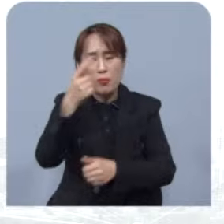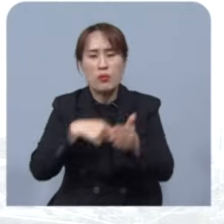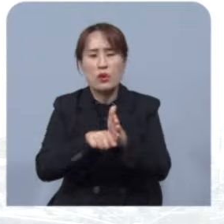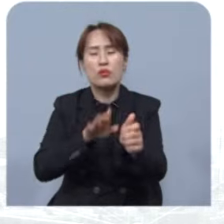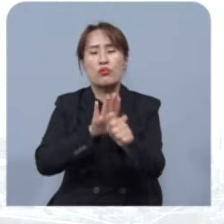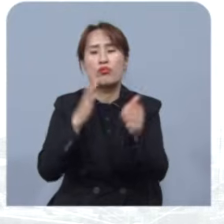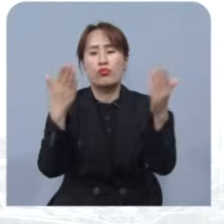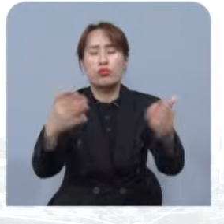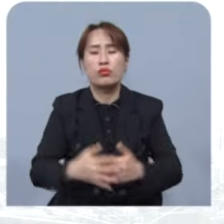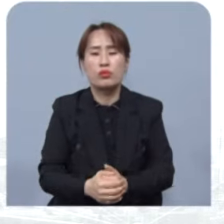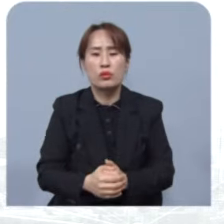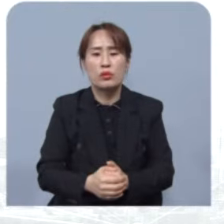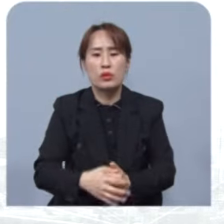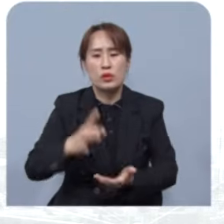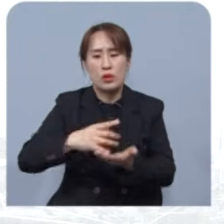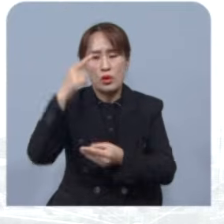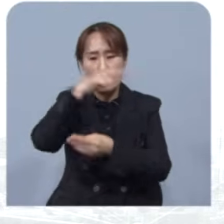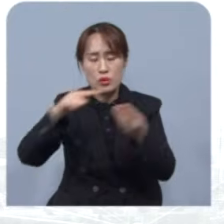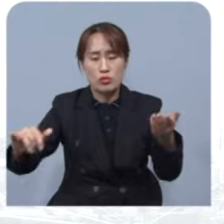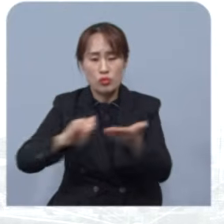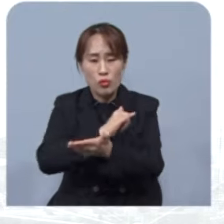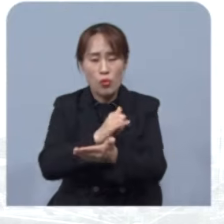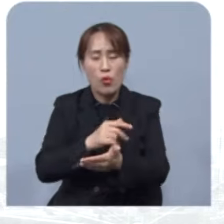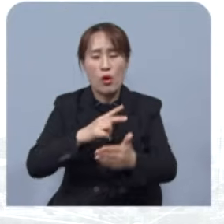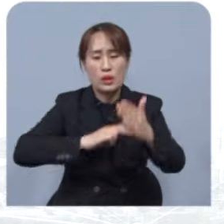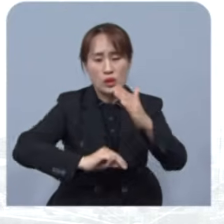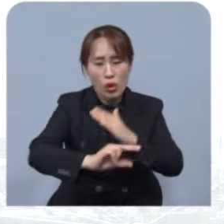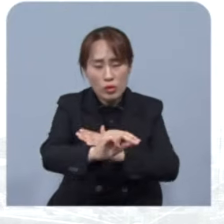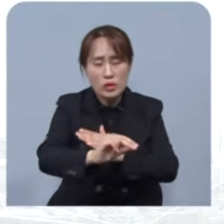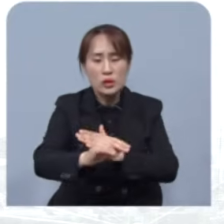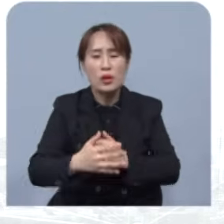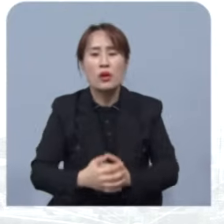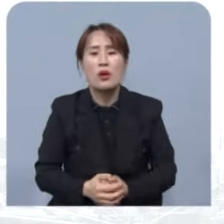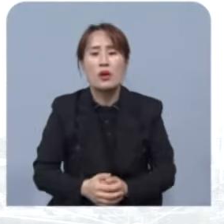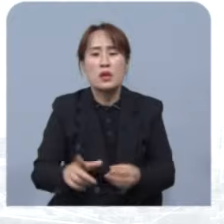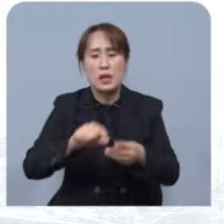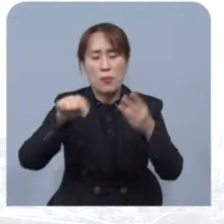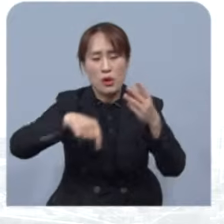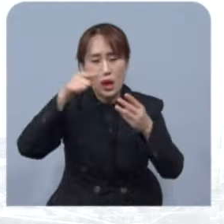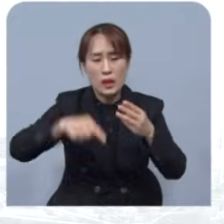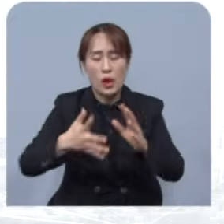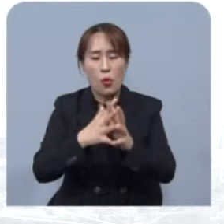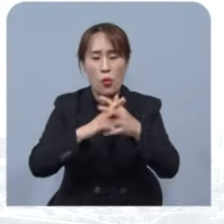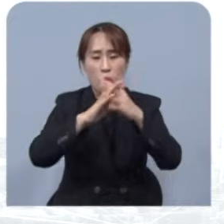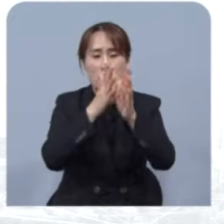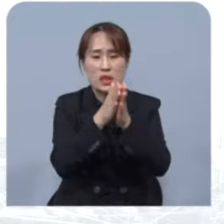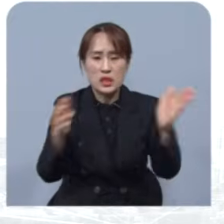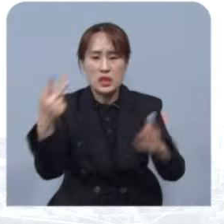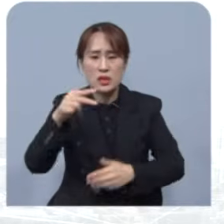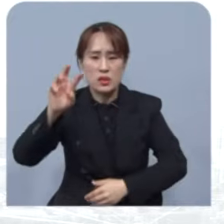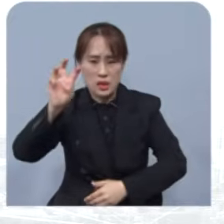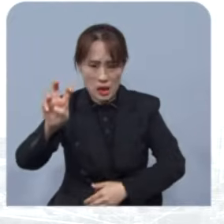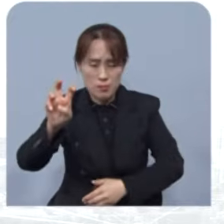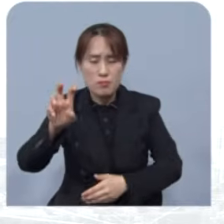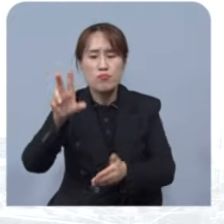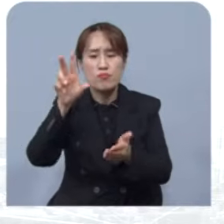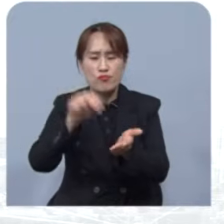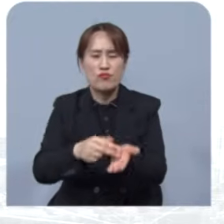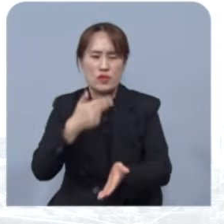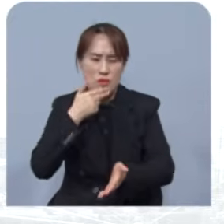지원하고 천안 청주공항 복선 전철을 이번 달 착공하여 30년까지 차질